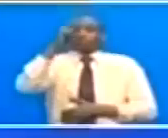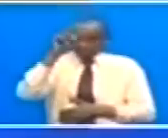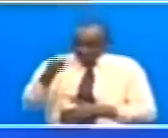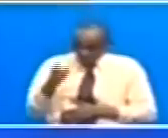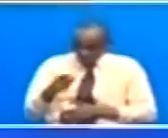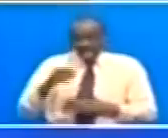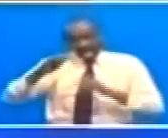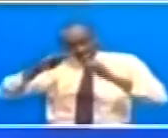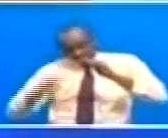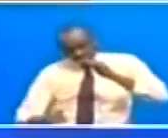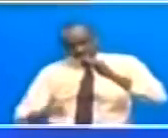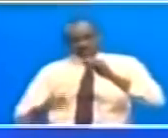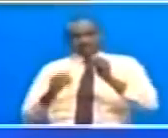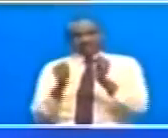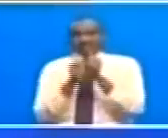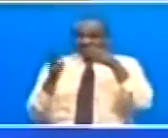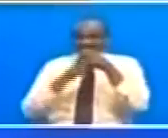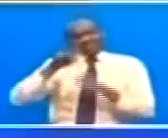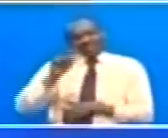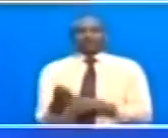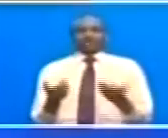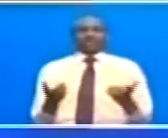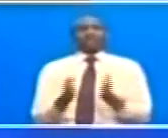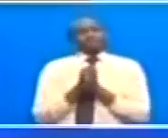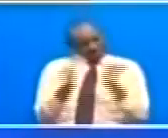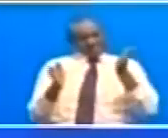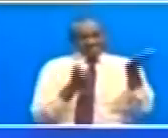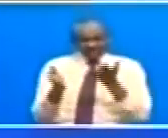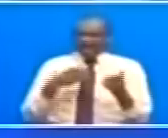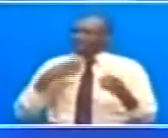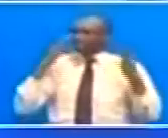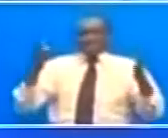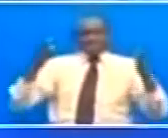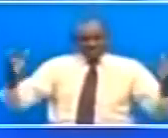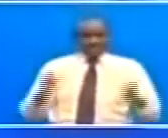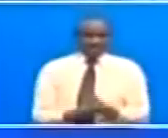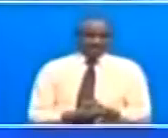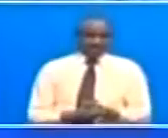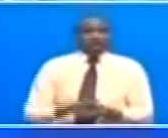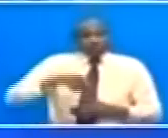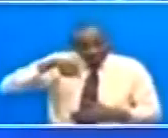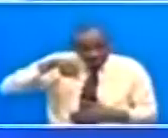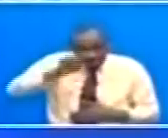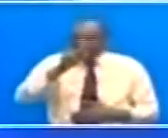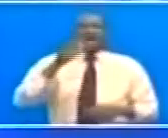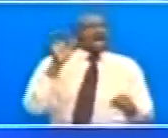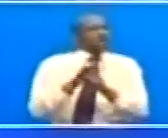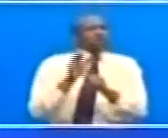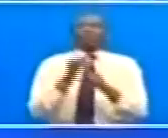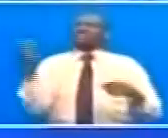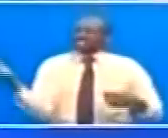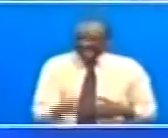zaidi upungue 1017. Usawa mshahara umma una mapengo makubwa. Unakuta wao wanakula pesa mingi